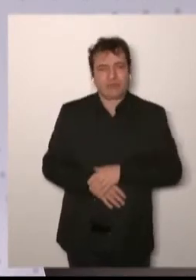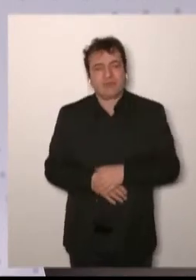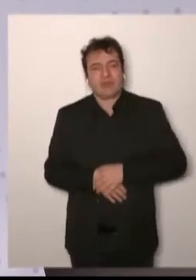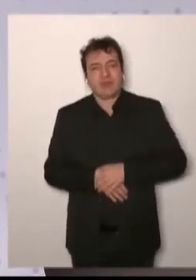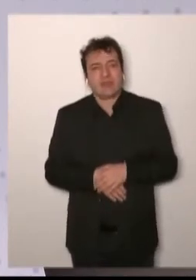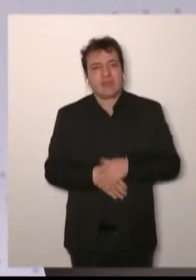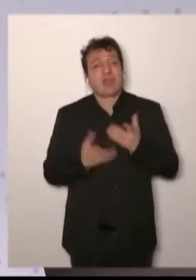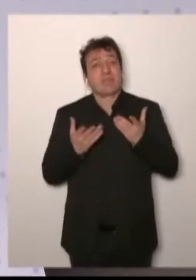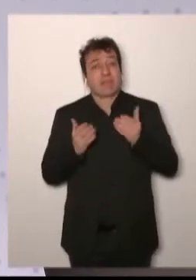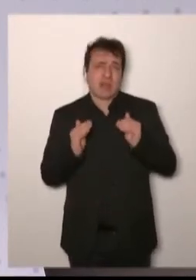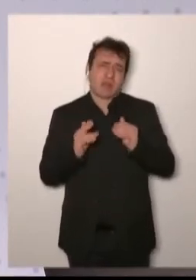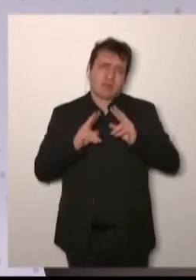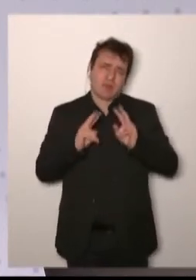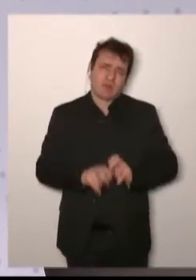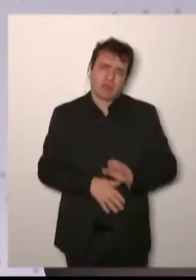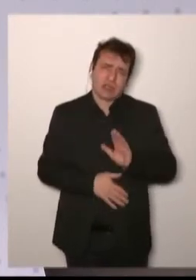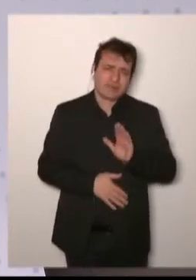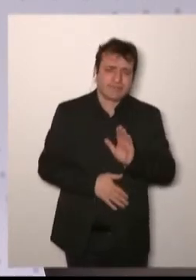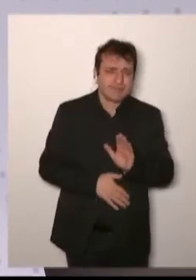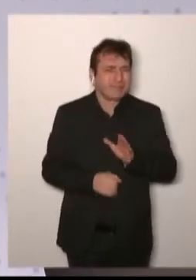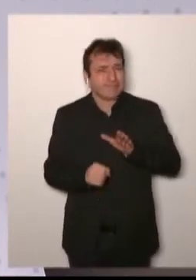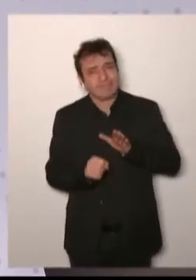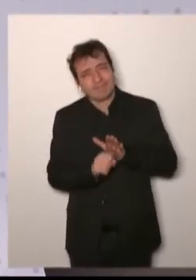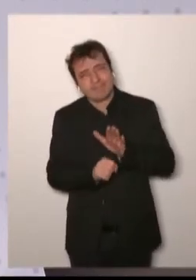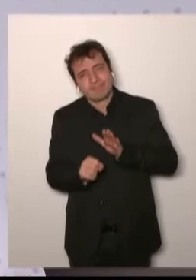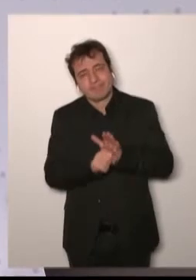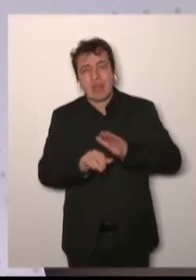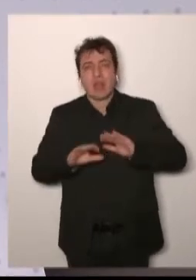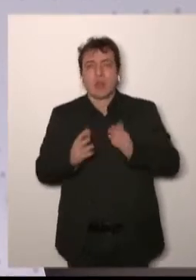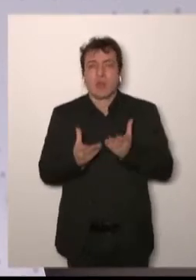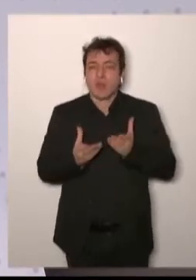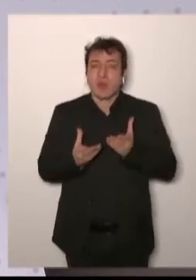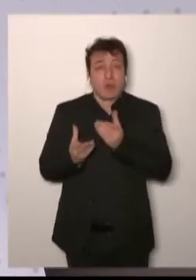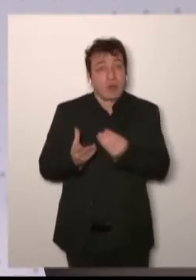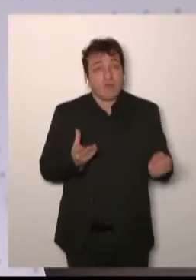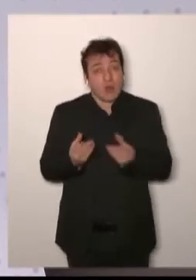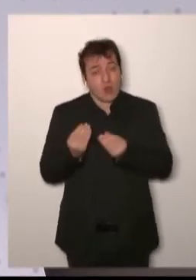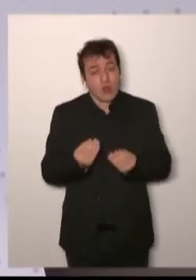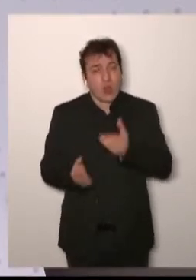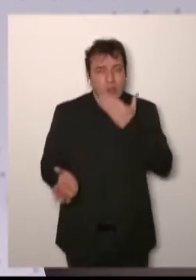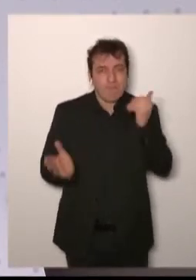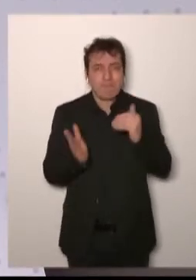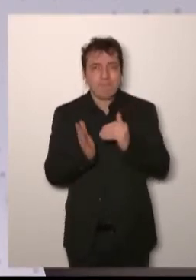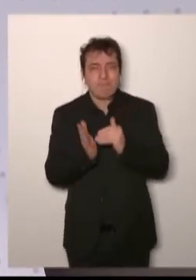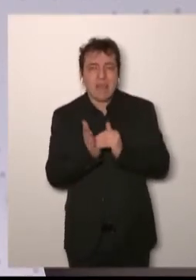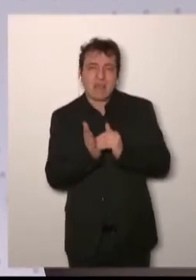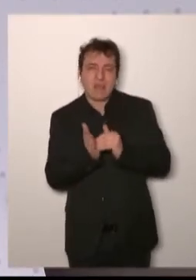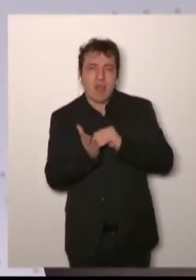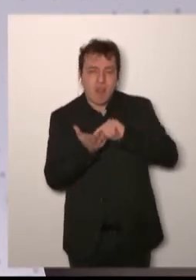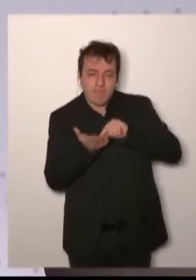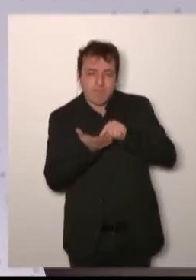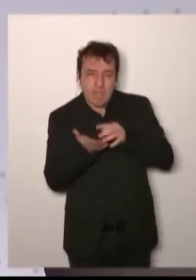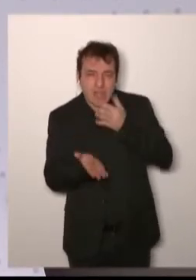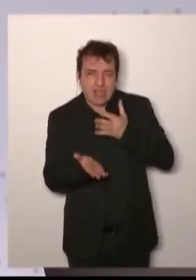encore largement insuffisante. Alors comment apporter de meilleurs médicaments aux enfants et comment agir ensemble